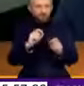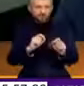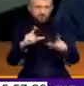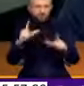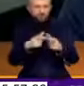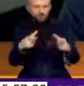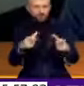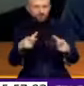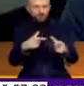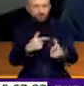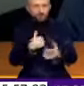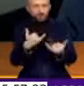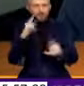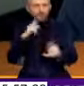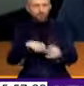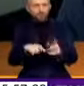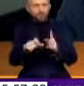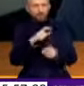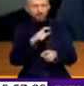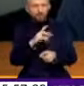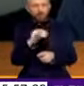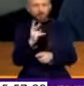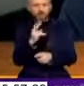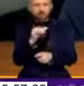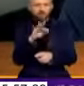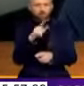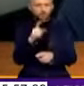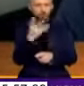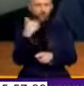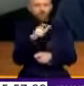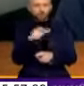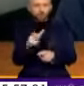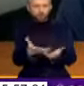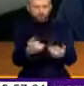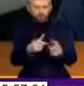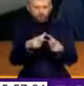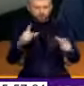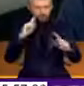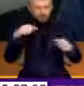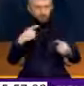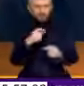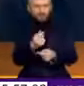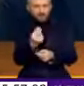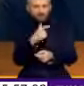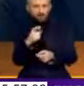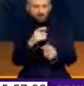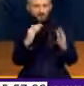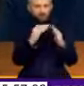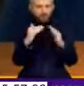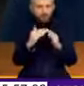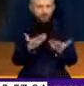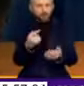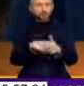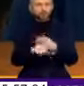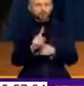платіжки. І ми зараз знаємо реакцію на НАК «Нафтогазу», коли людям прийшли божевільні платіжки за ціни за газ за будинки.